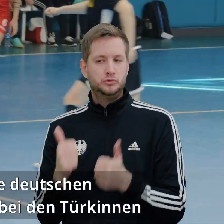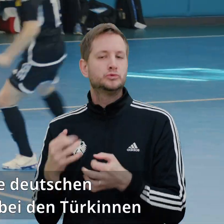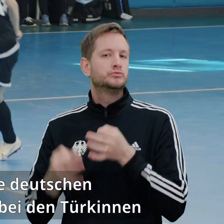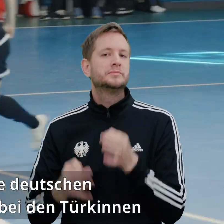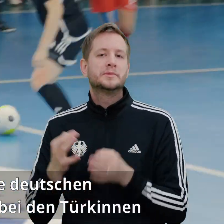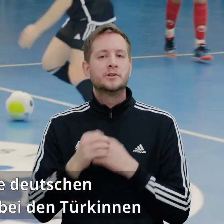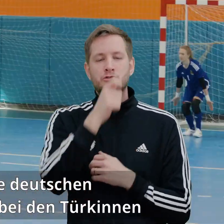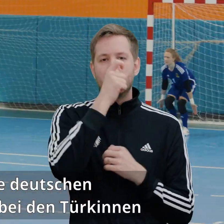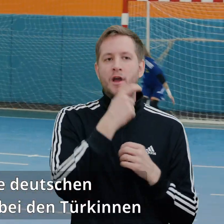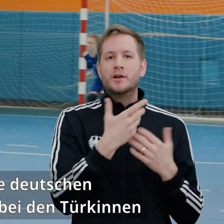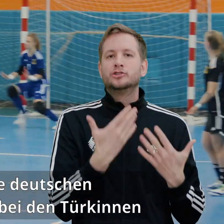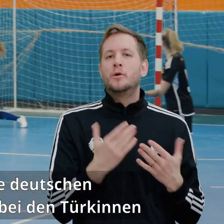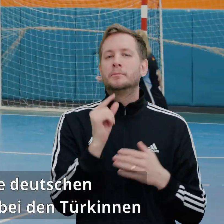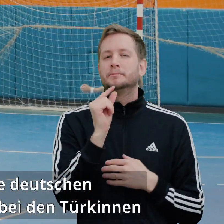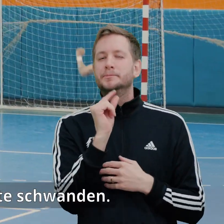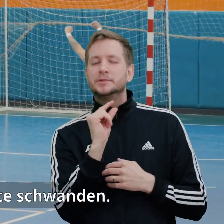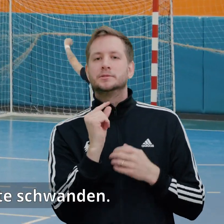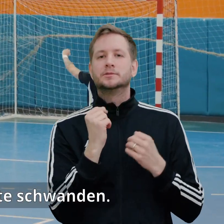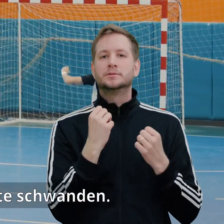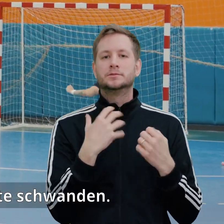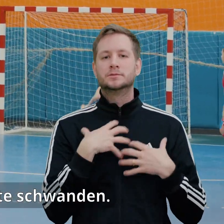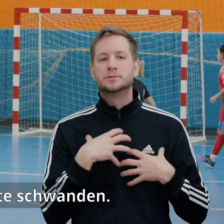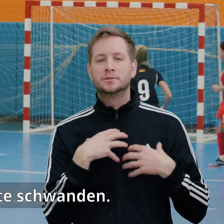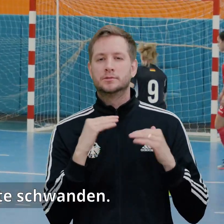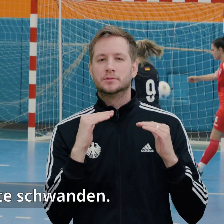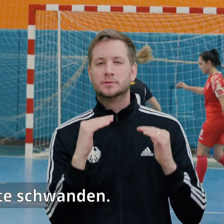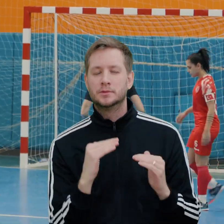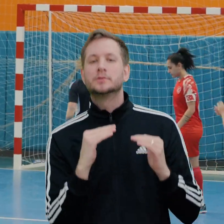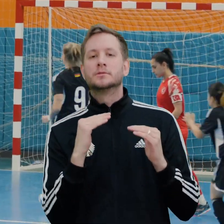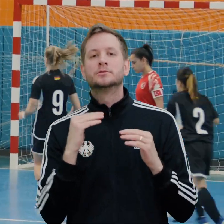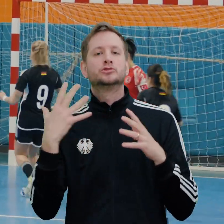dass die deutschen Spielerinnen fit waren und bei den Türkinnen nach und nach die Kräfte schwanden.